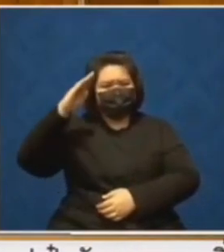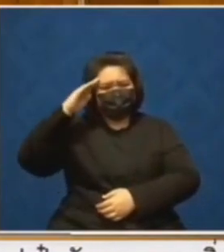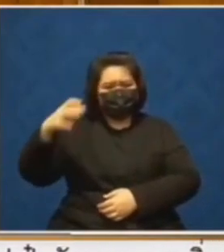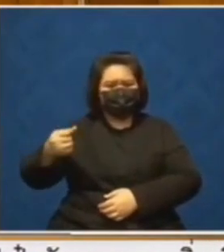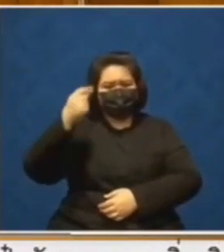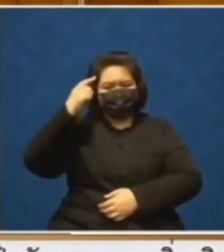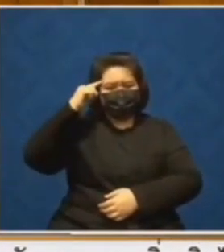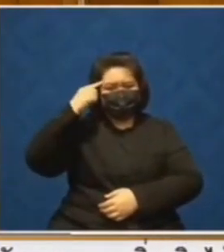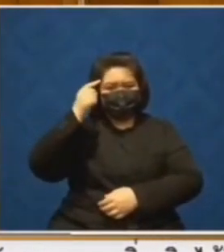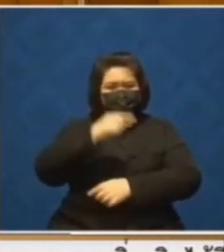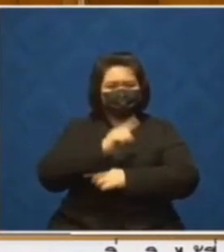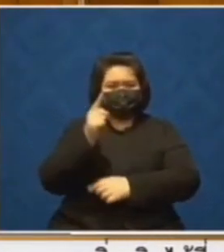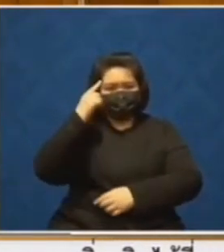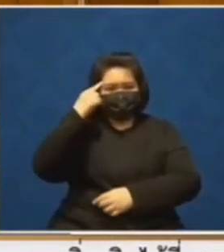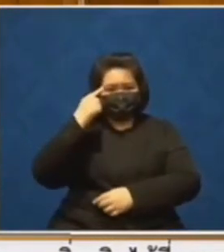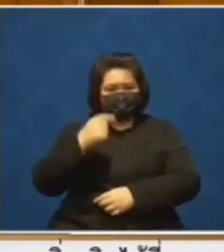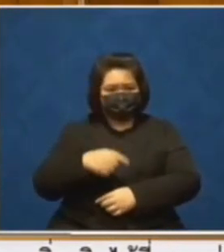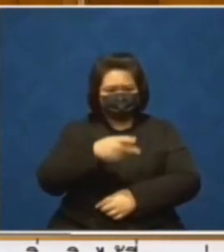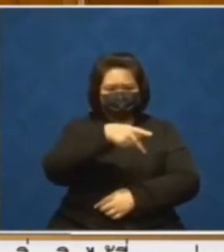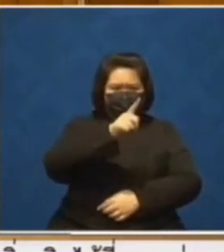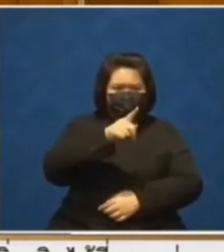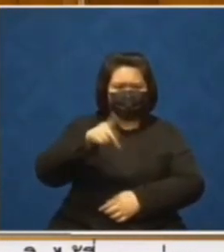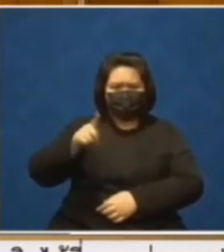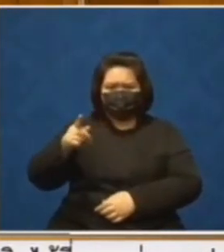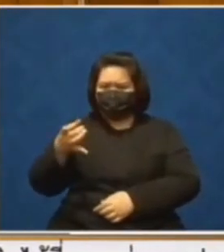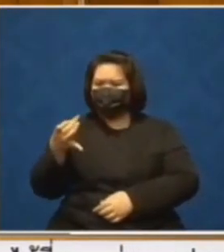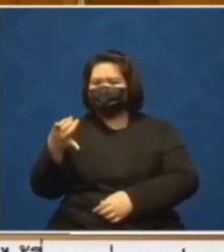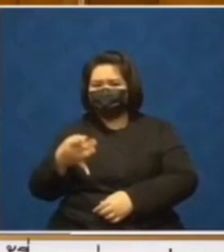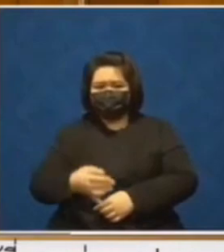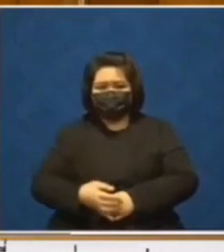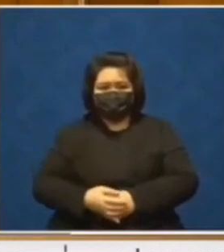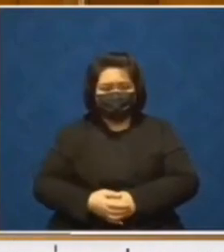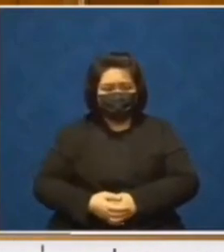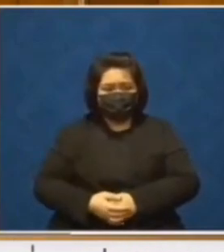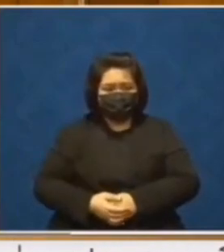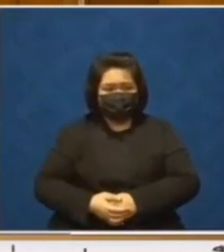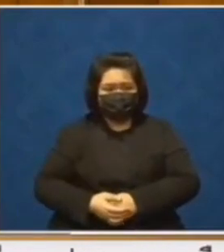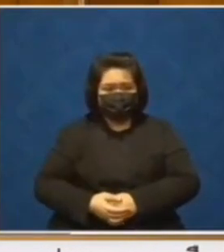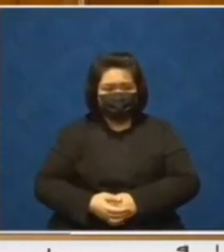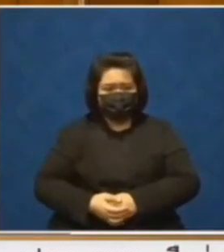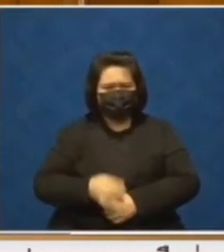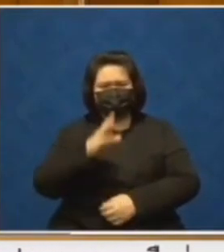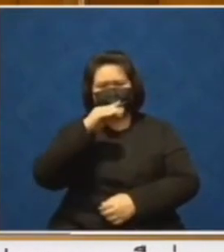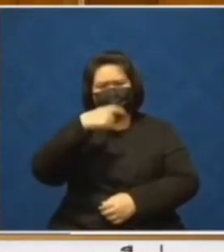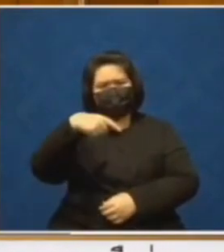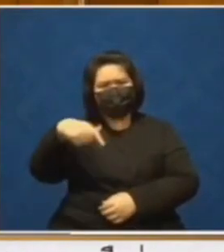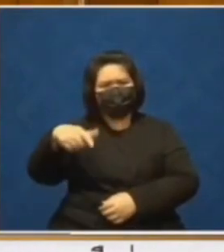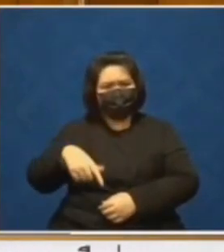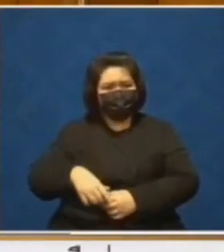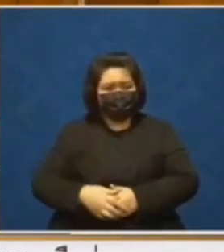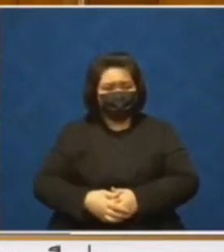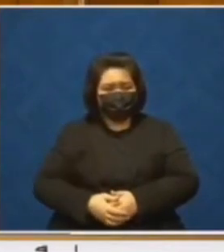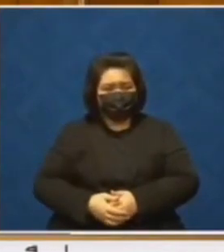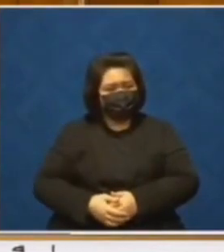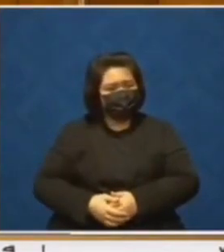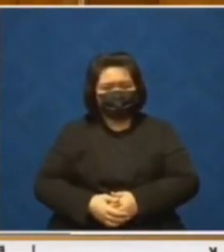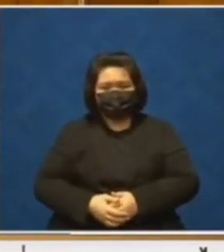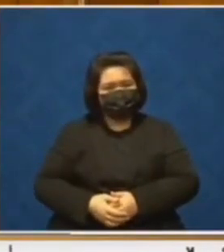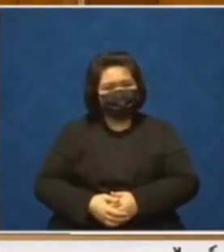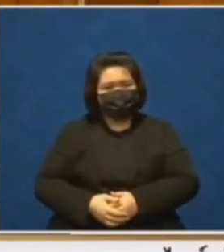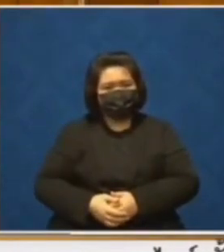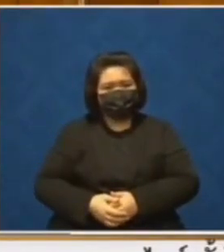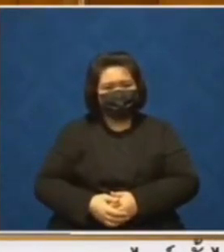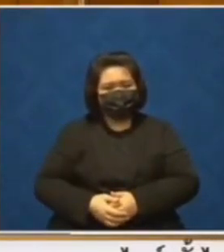ไหร่3ปอ 3เปิดเลยเนี่ยอ้ะพูดไปเรื่อยนะ